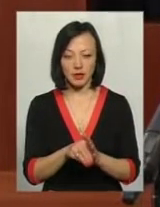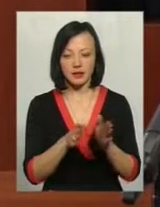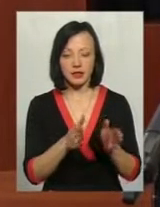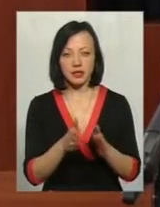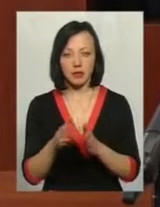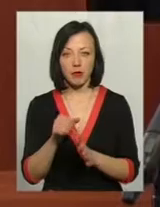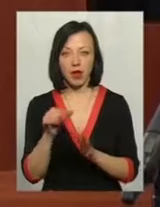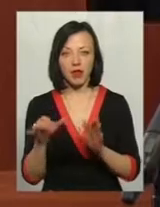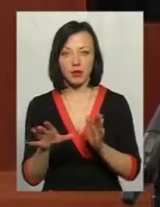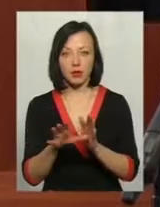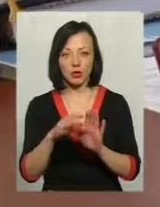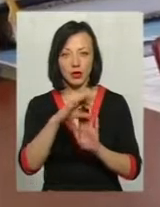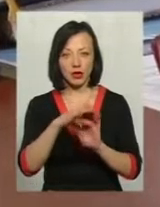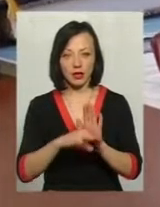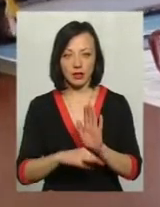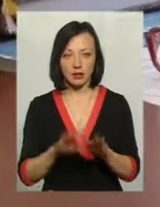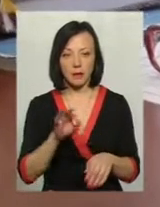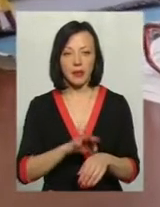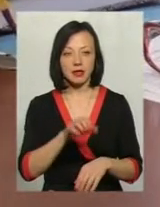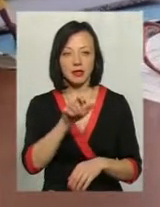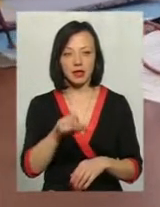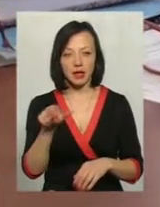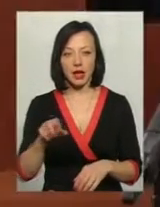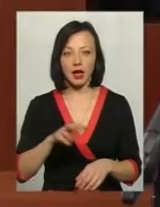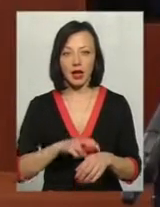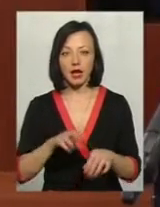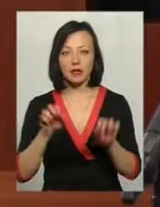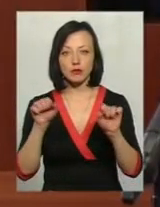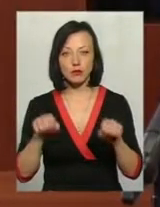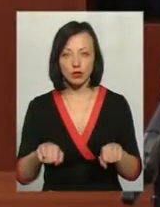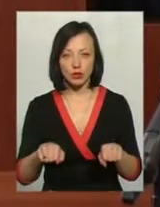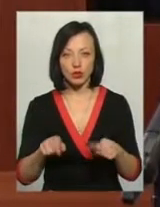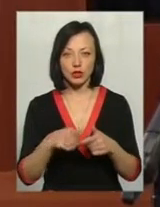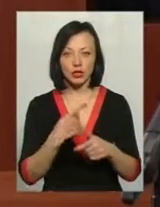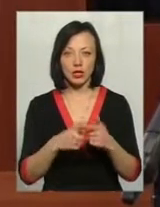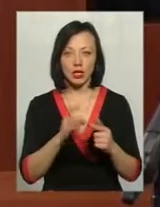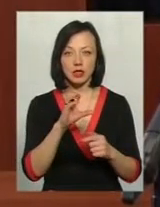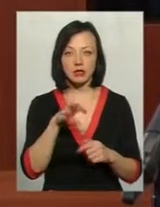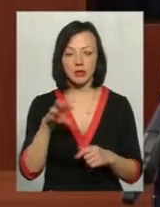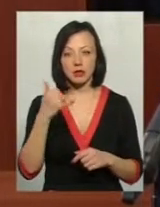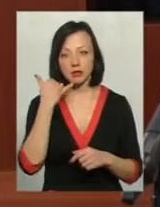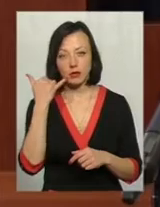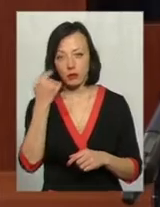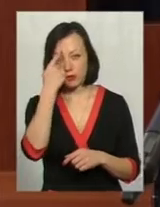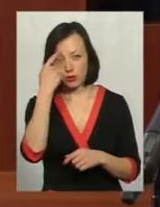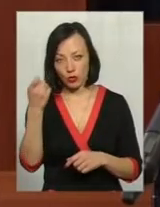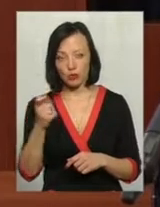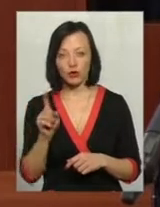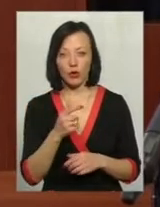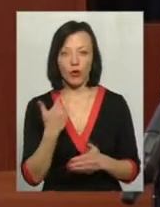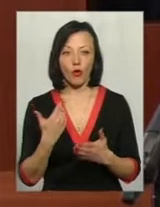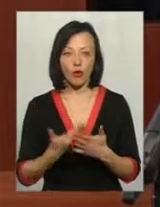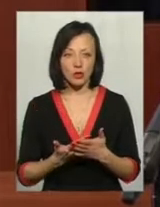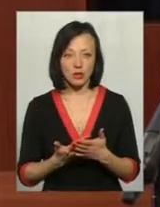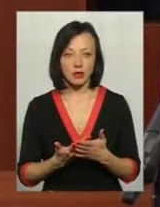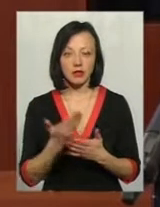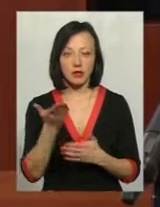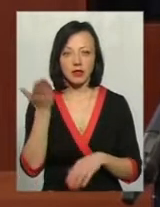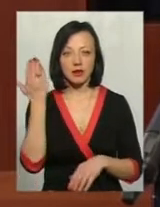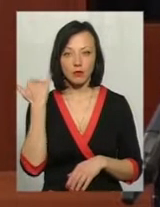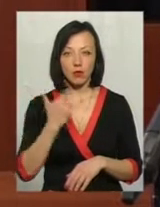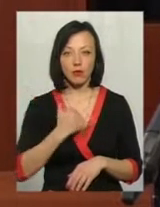систему електронний реєстр пацієнтів. Лікар зможе чи смс-кою, чи дзвінком повідомити, що ось ви вже